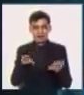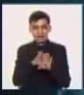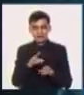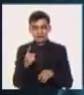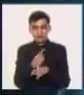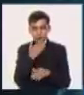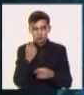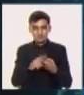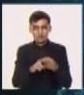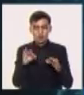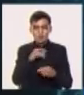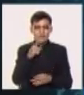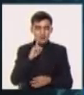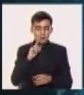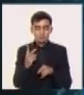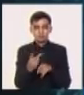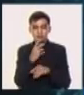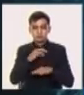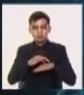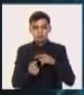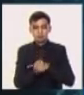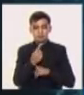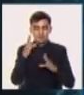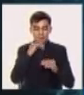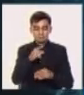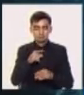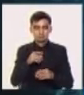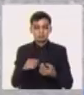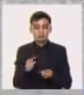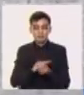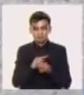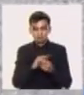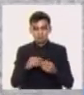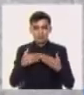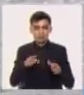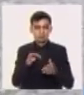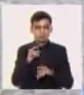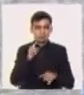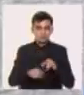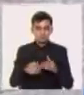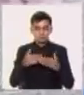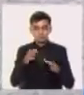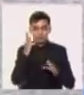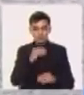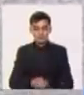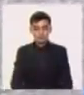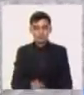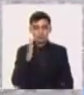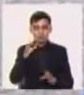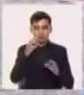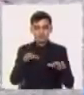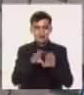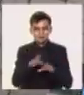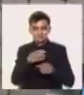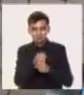Все консервируют на случай второй волны. Если опять начнется рост заболевших, больницы смогут быстро развернуть. Дальнейшее закрытие и